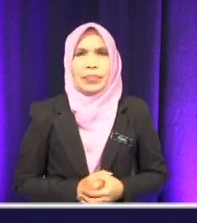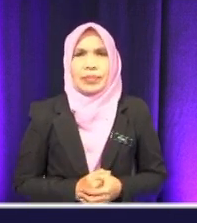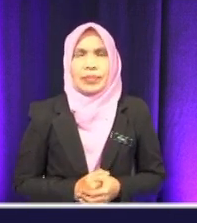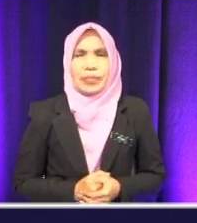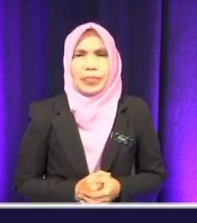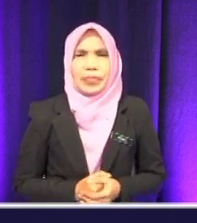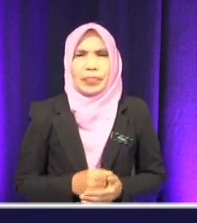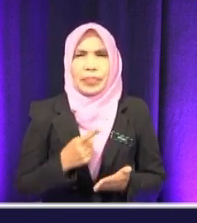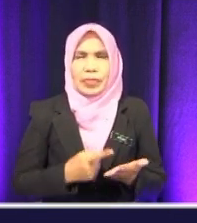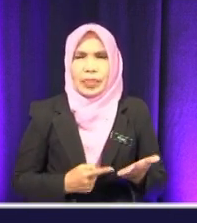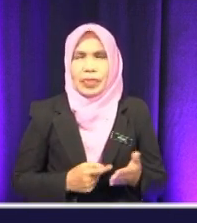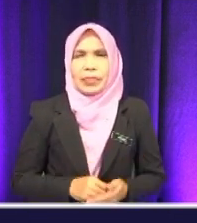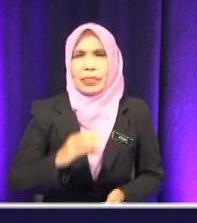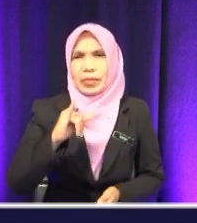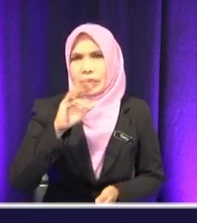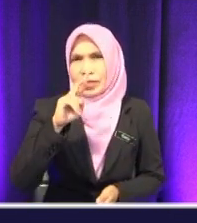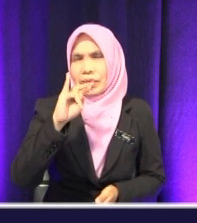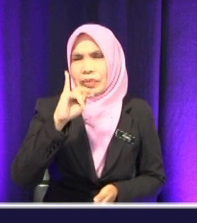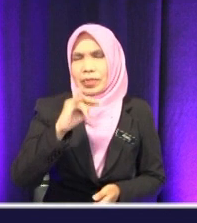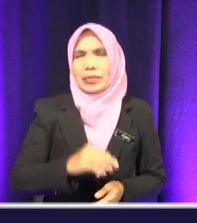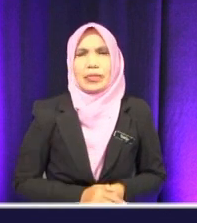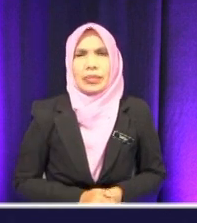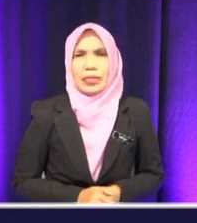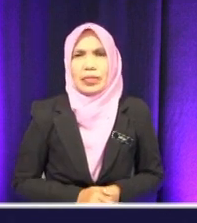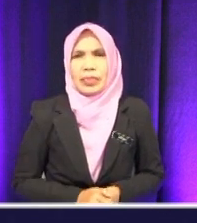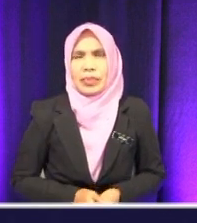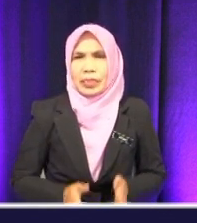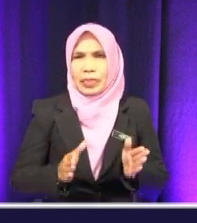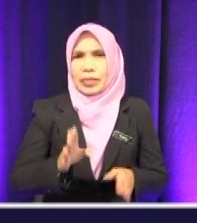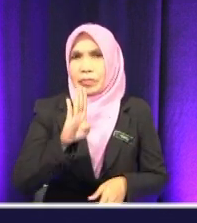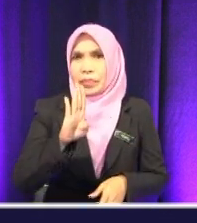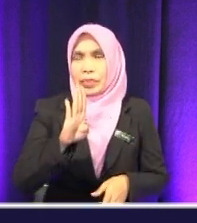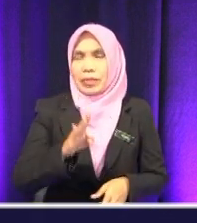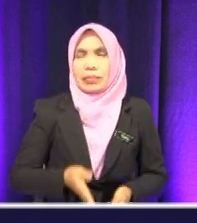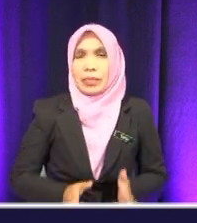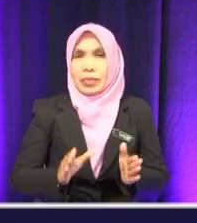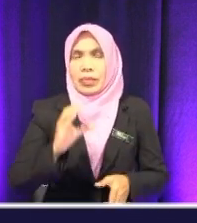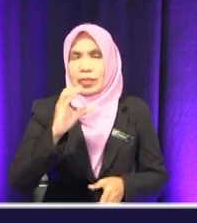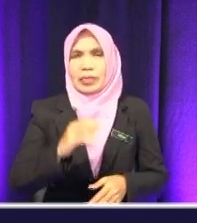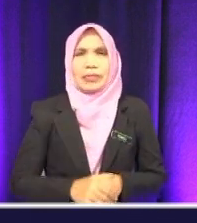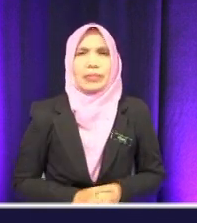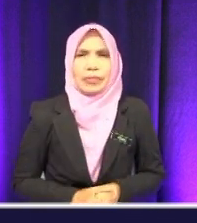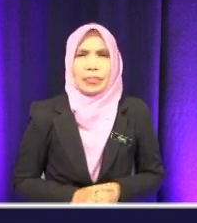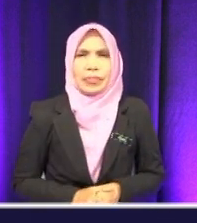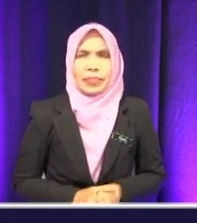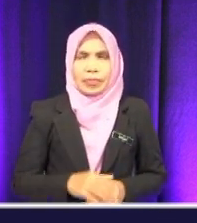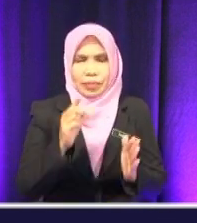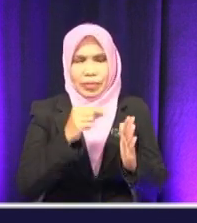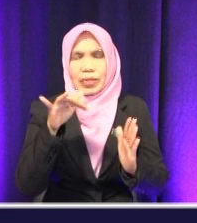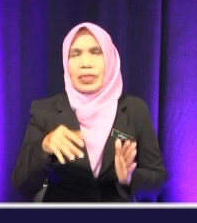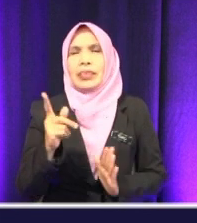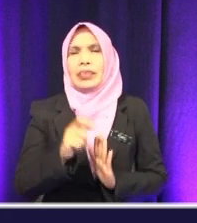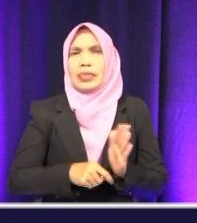apa ciri-ciri jalan ini apa ciri-ciri Jalan b apa ciri-ciri jalan sih Oke dan kemudian pilih yang terbaik